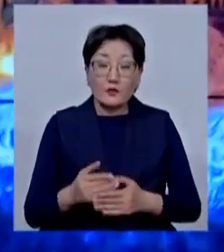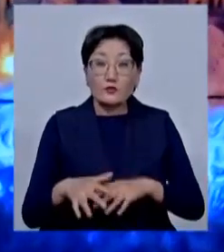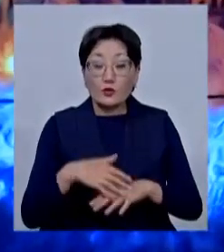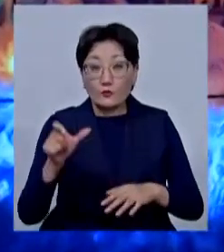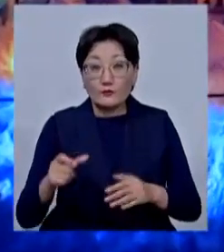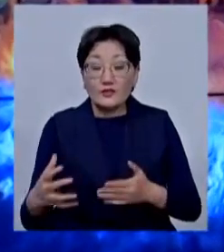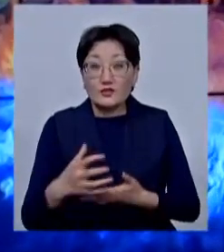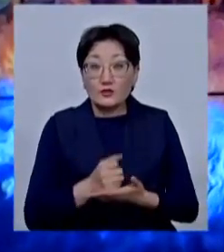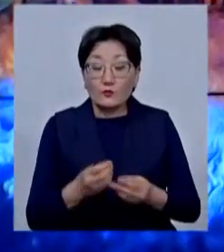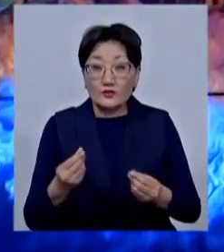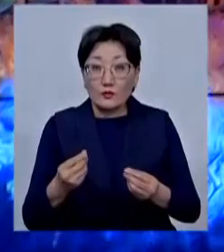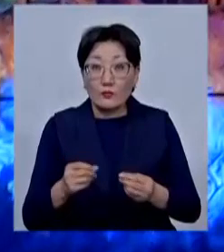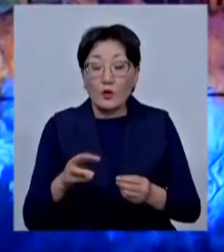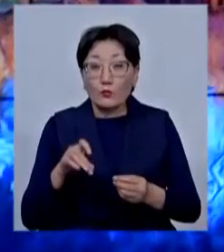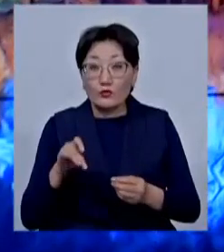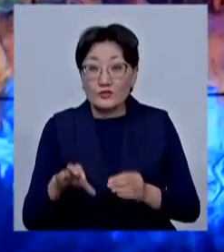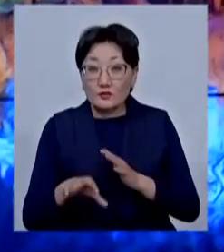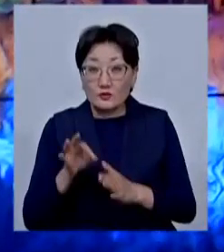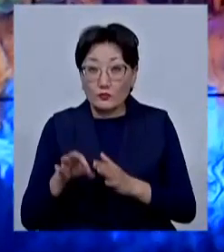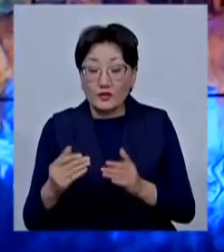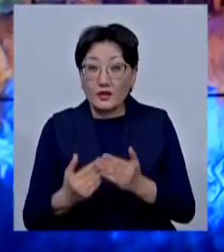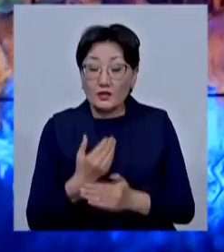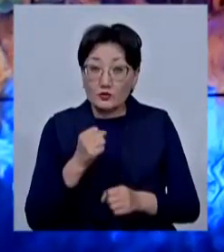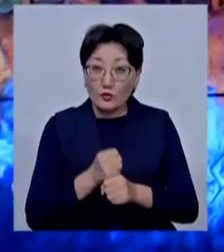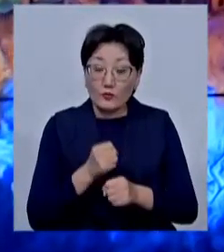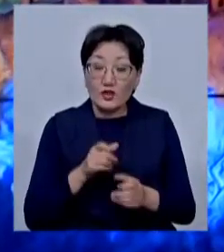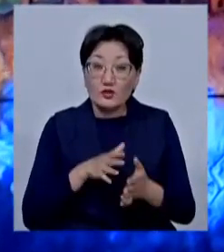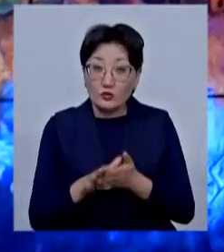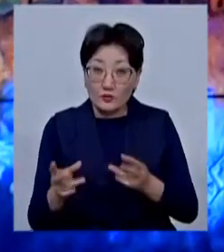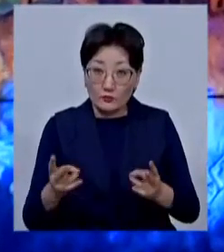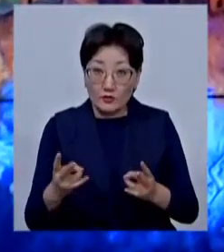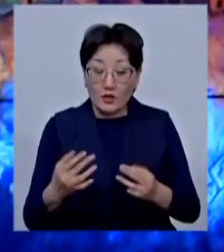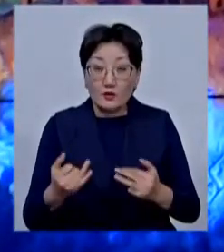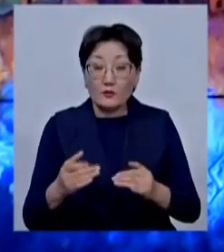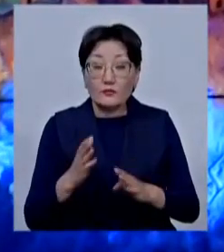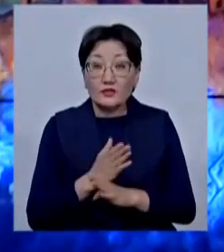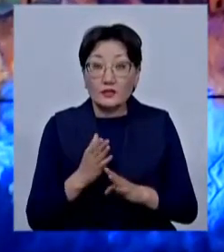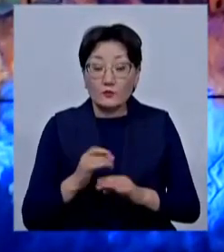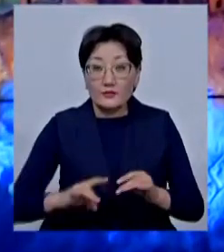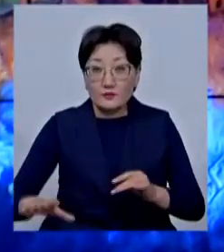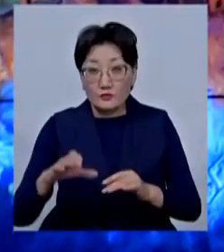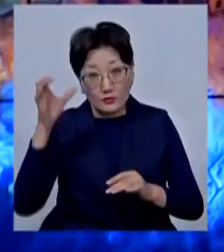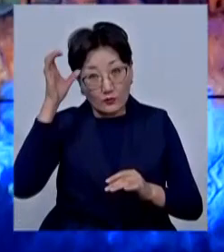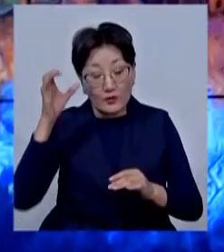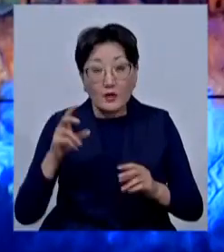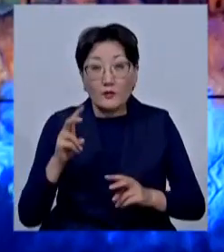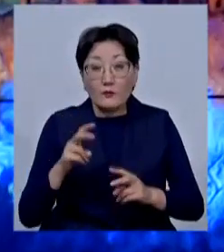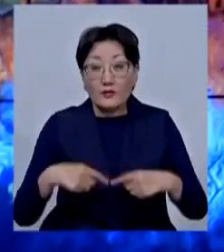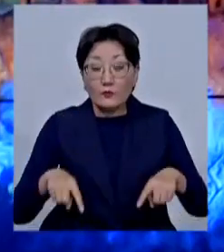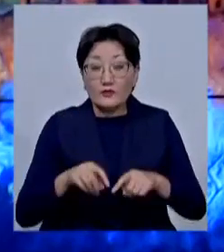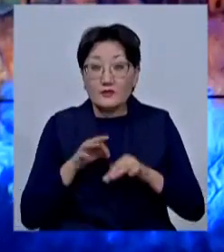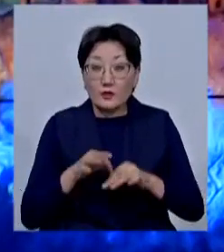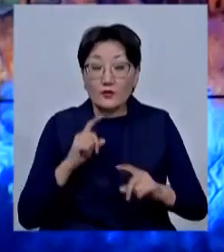Тұрғындардан жиналатын қаражат қоқыстарды сұрыптап, қайта өңдеуге жұмсалуы тиіс. Қаз экология республикалық ғылыми өндірістік орталығында